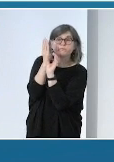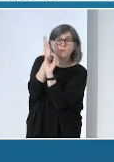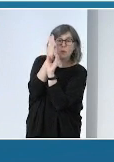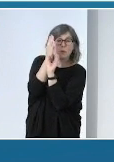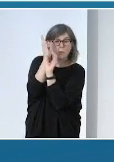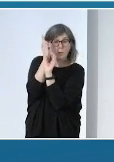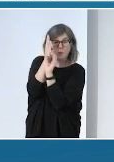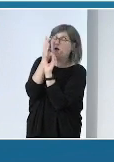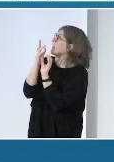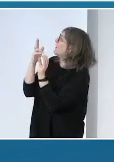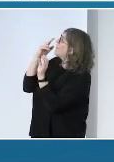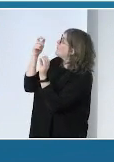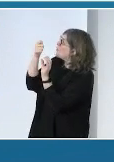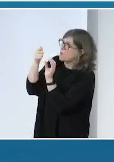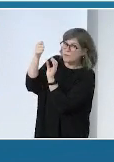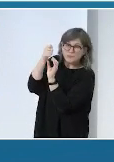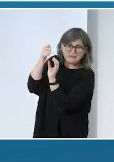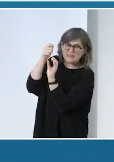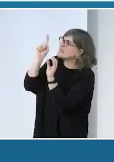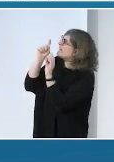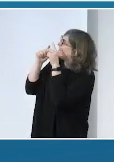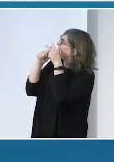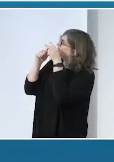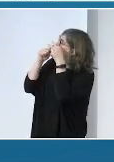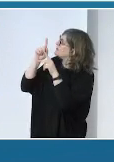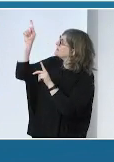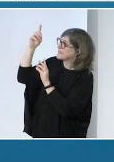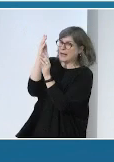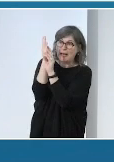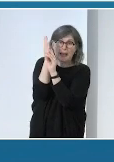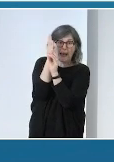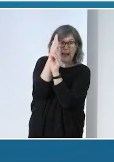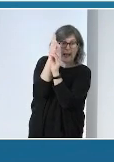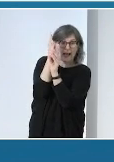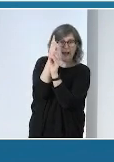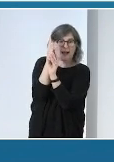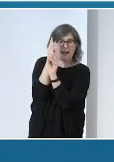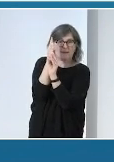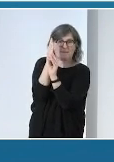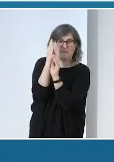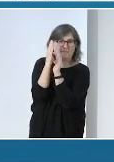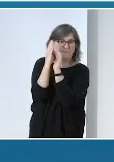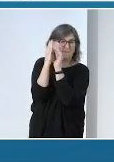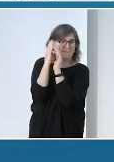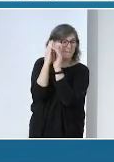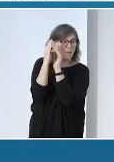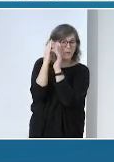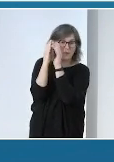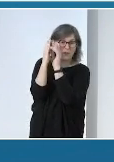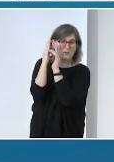Vous le voyez le pointeur là? Ouais. Les cellules qu'on voit là, elles ont des cils qui baignent dans l'endolymphe